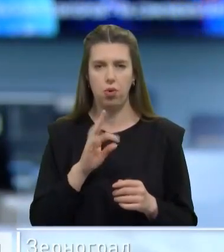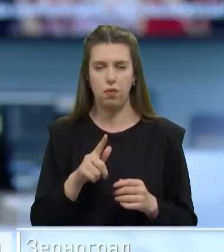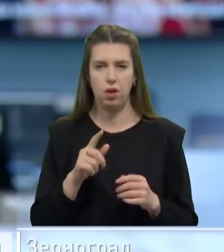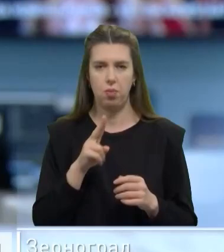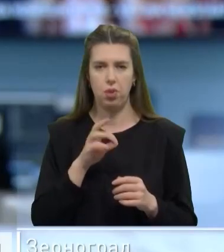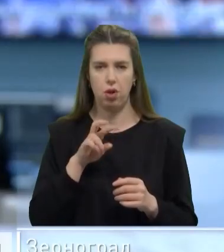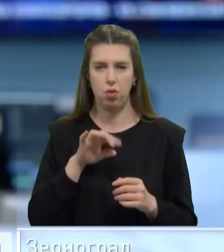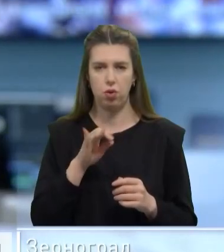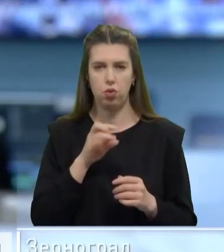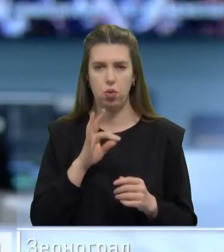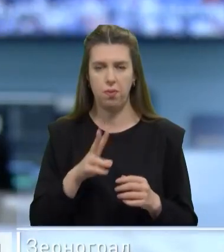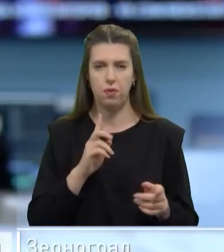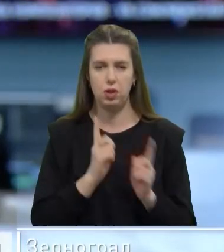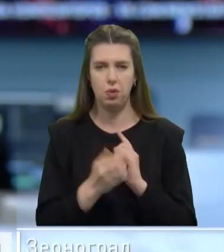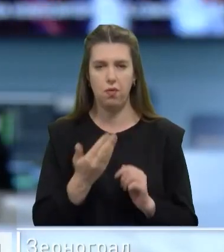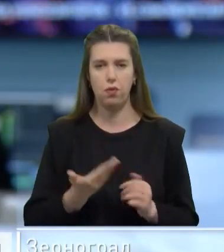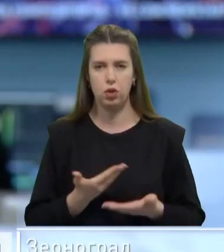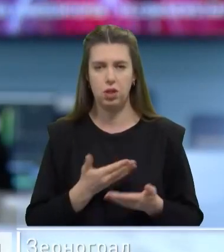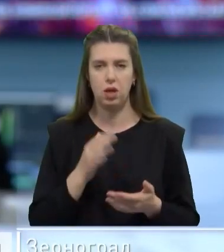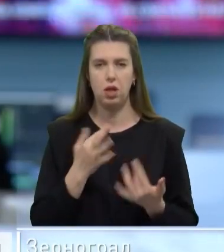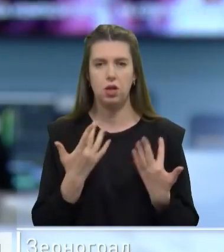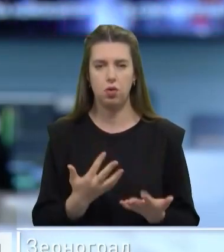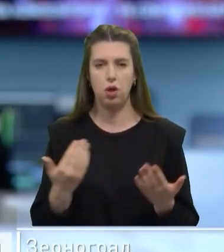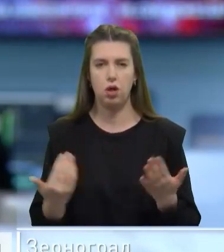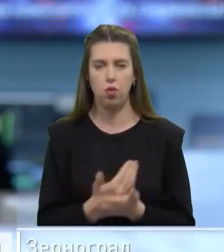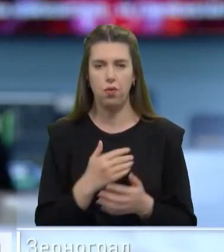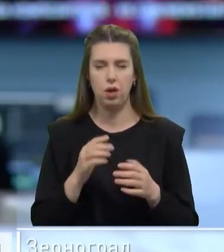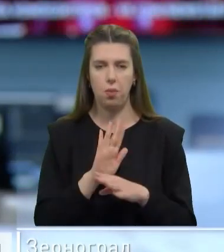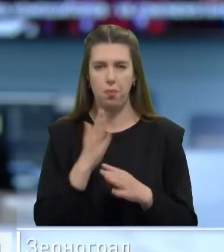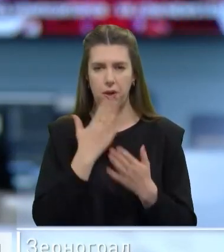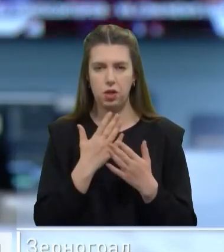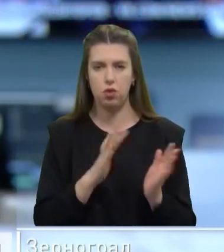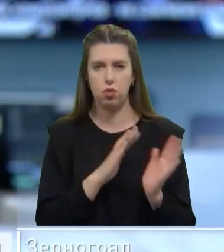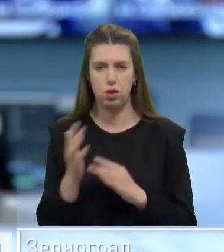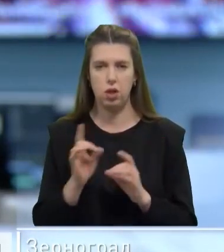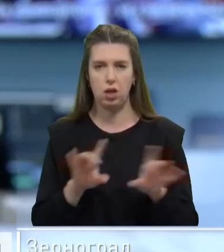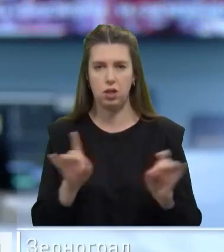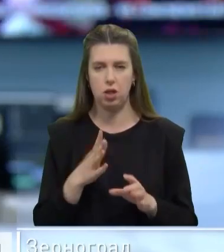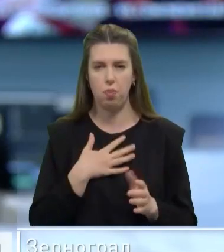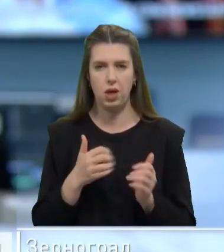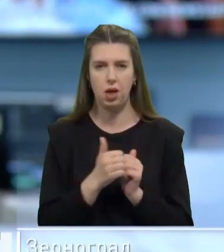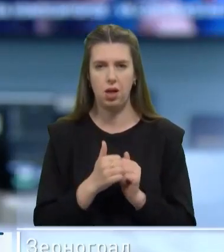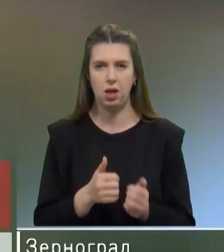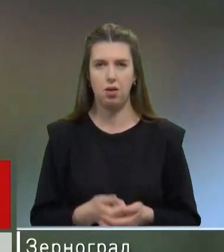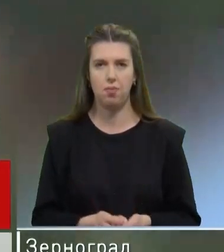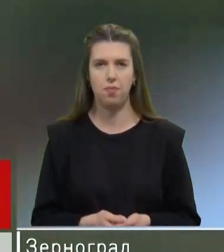пилота Дамира Юсупова изменил его жизнь и насколько новая картина отражает произошедшее, расскажут мои коллеги.